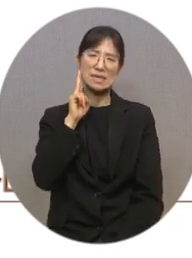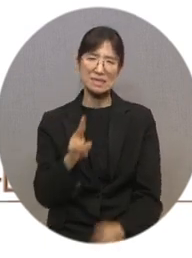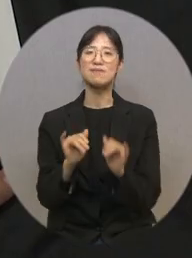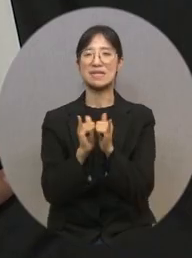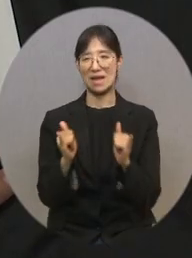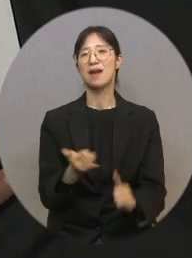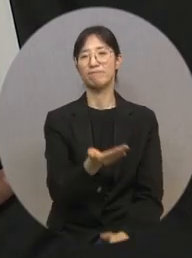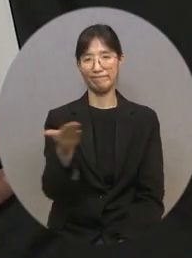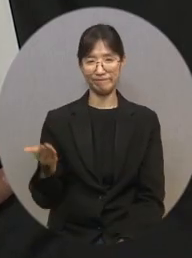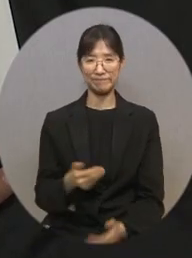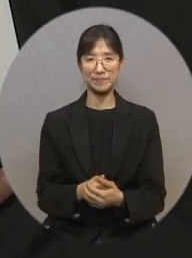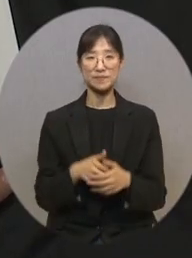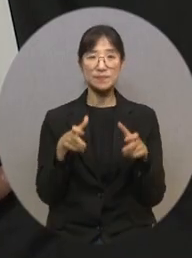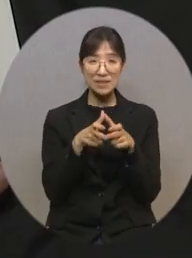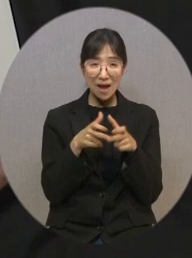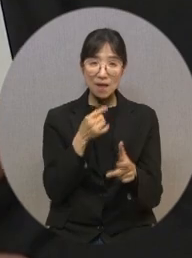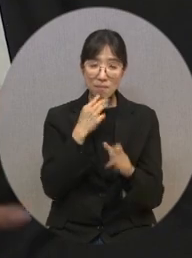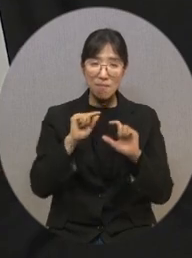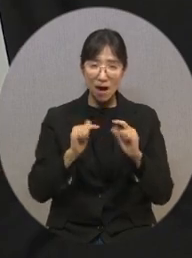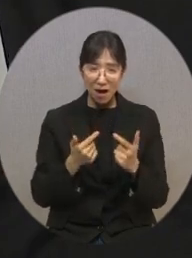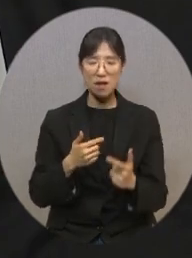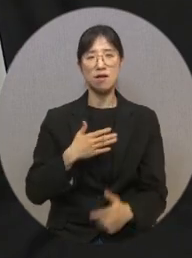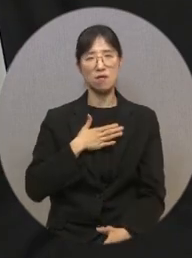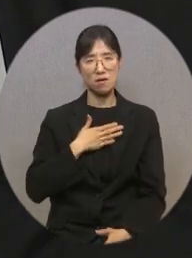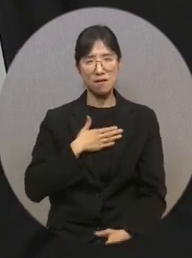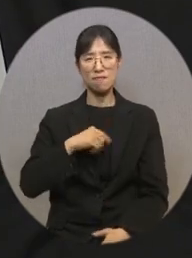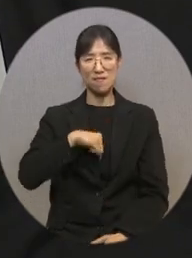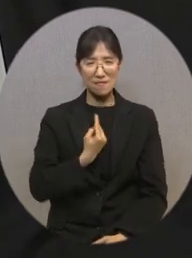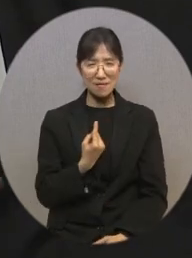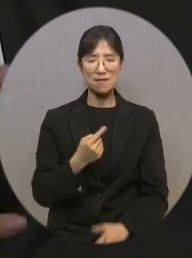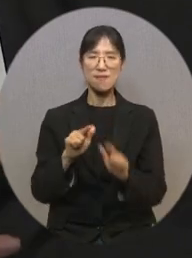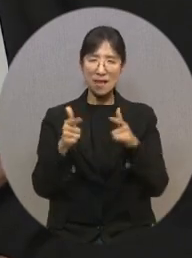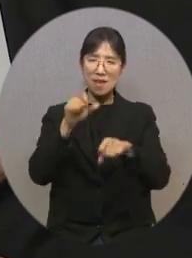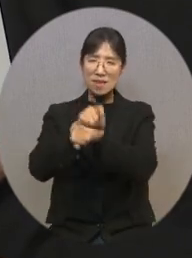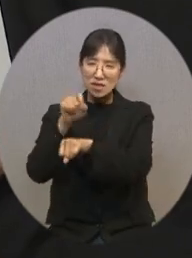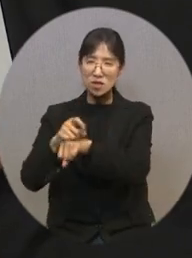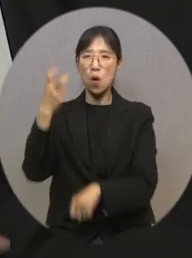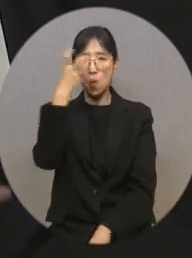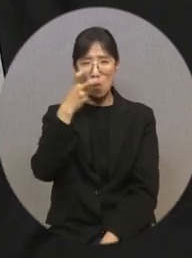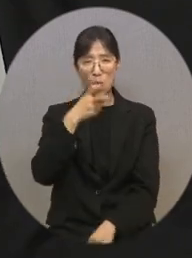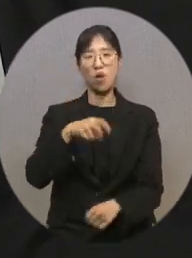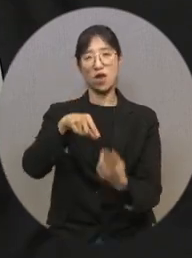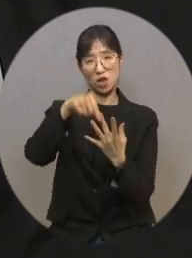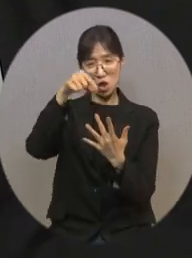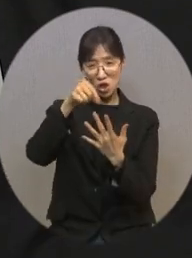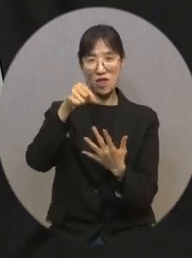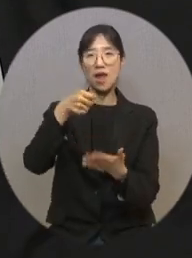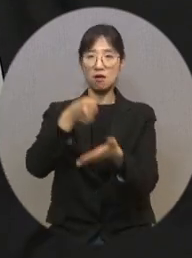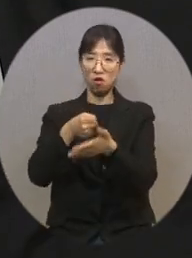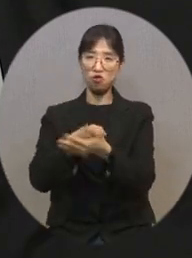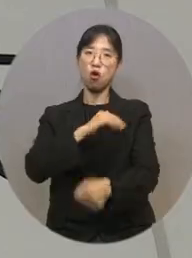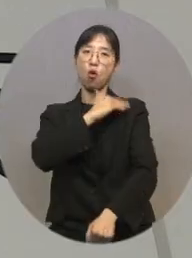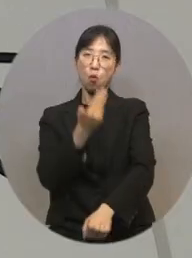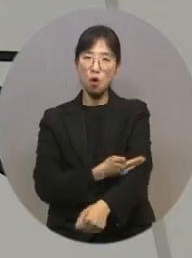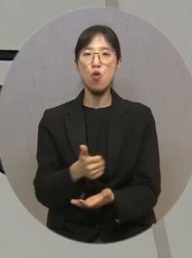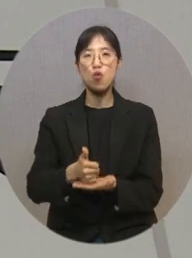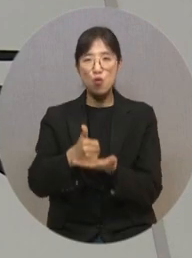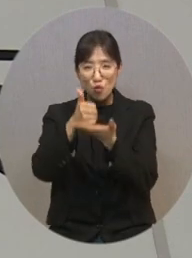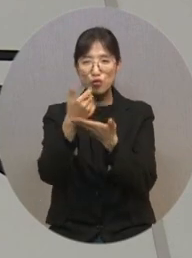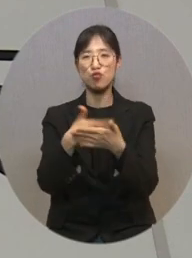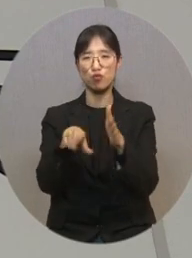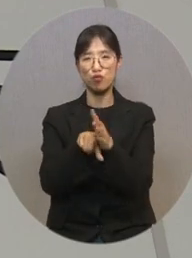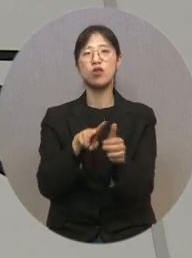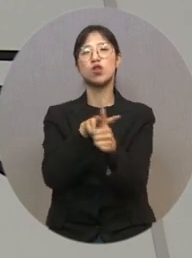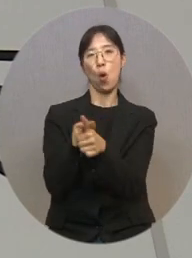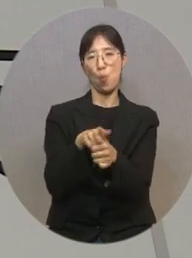사람입니다 장애뿐만 아니라 당사자의 다양한 특성을 고려해 선택권과 결정권을 존중하기 위한 정보를 제공하기